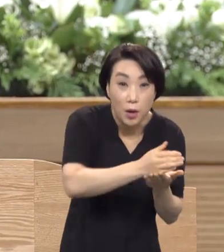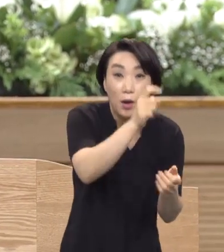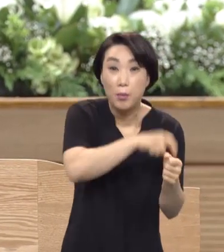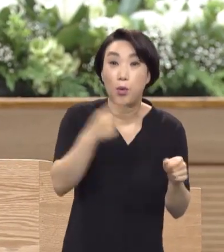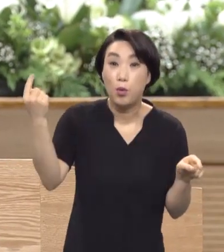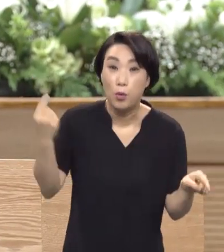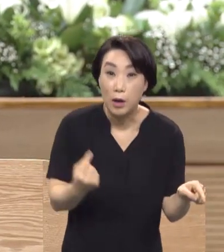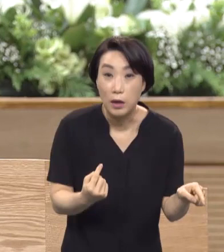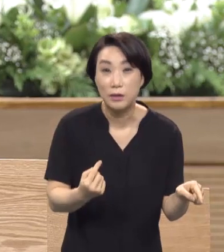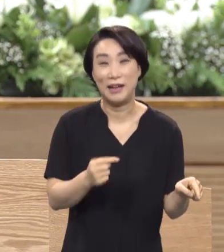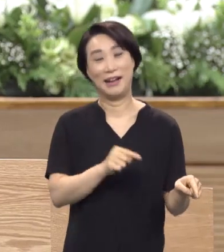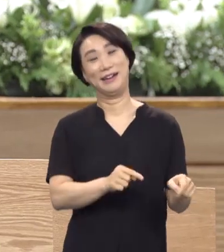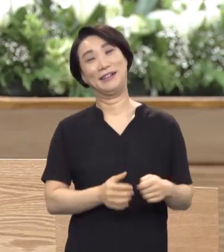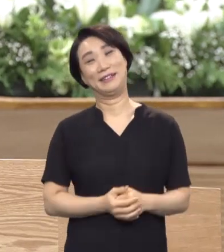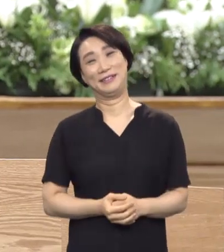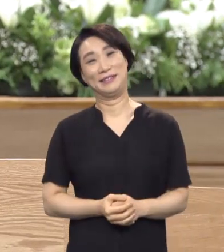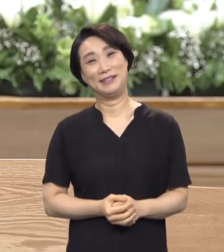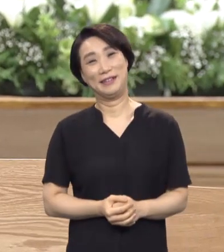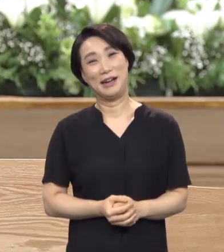일을 멸하려고 했다.